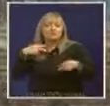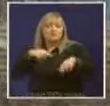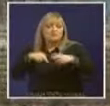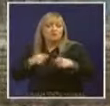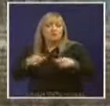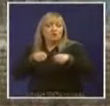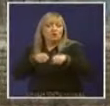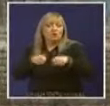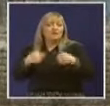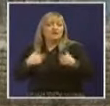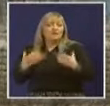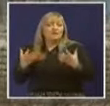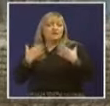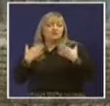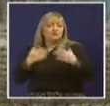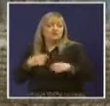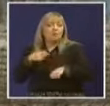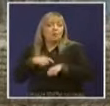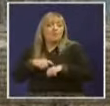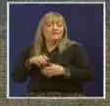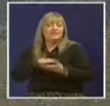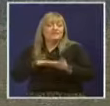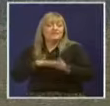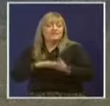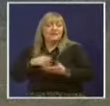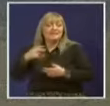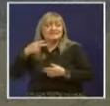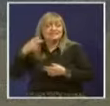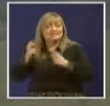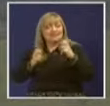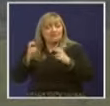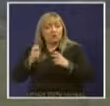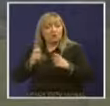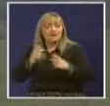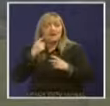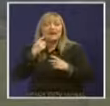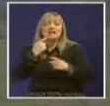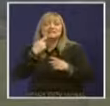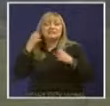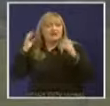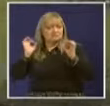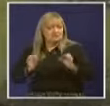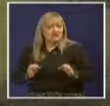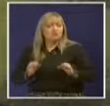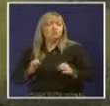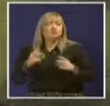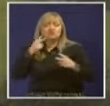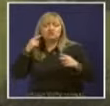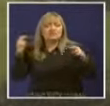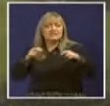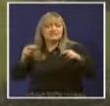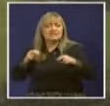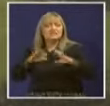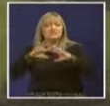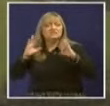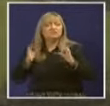дишаме. От Девния цимент са категорични, че изгарянето и превозът на отпадъците се следят стриктно и са съобразени с всички изисквания